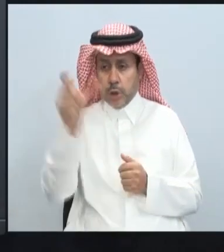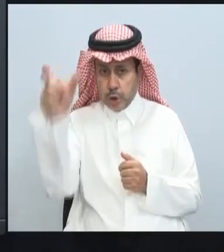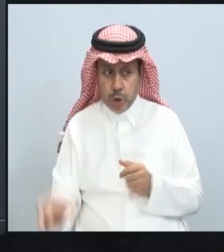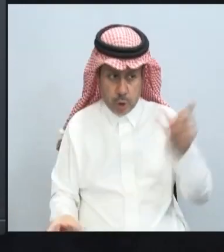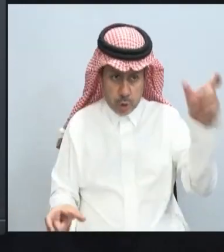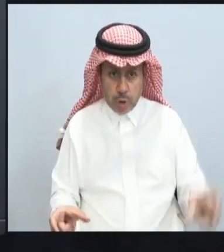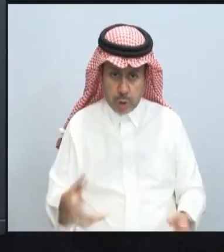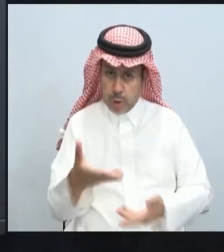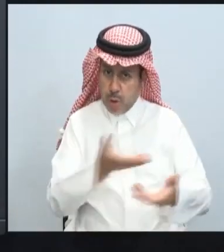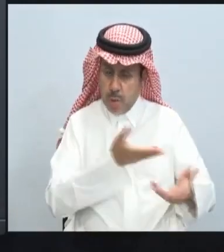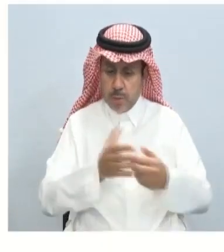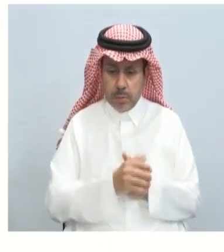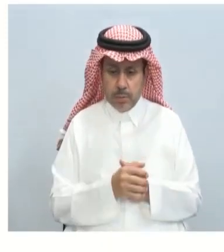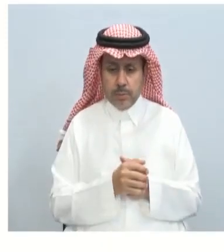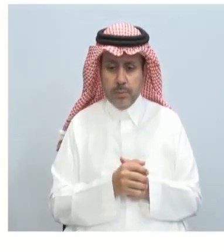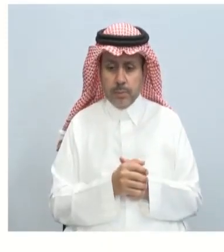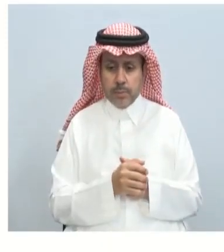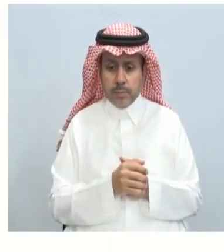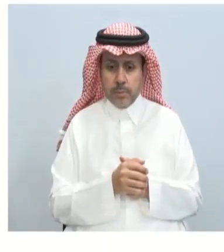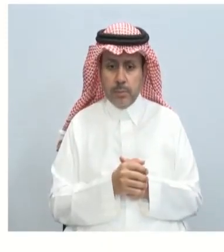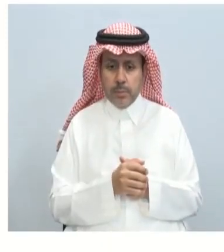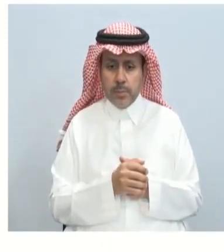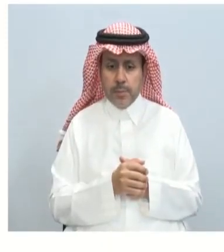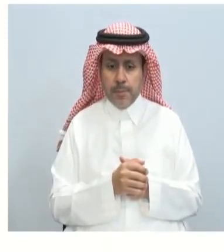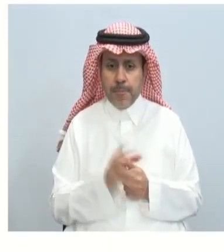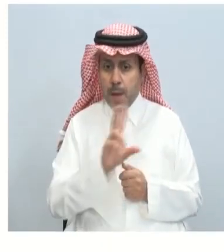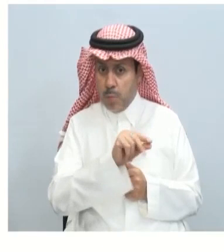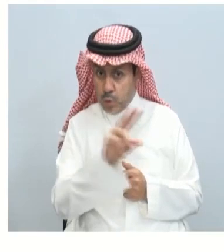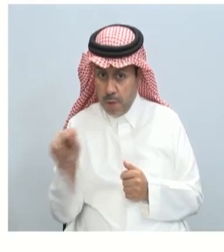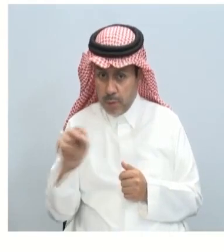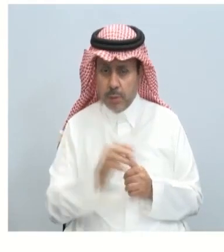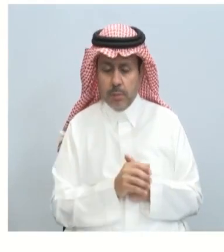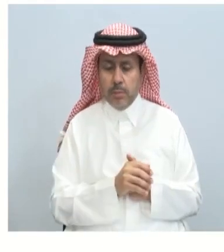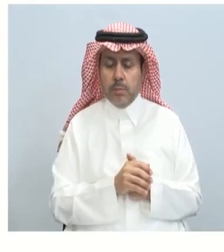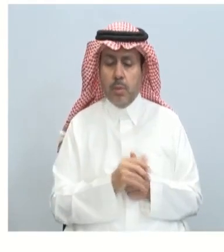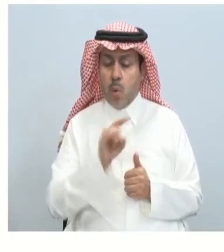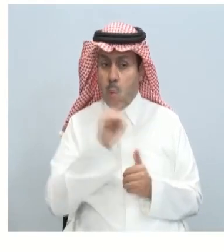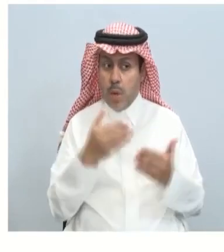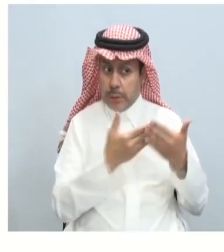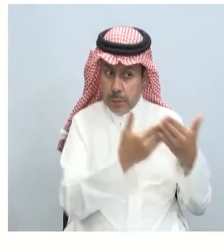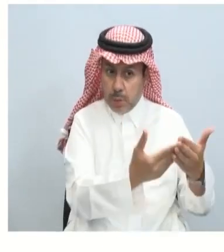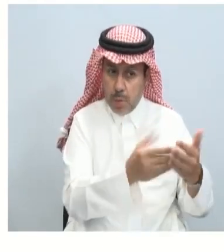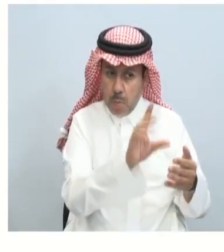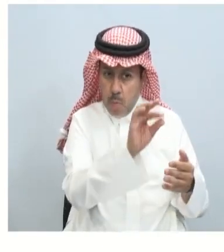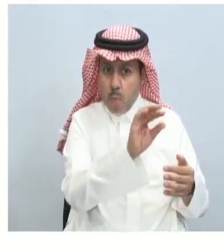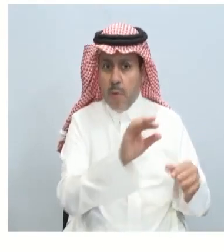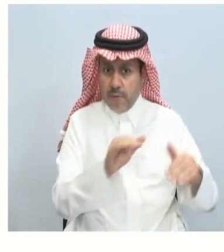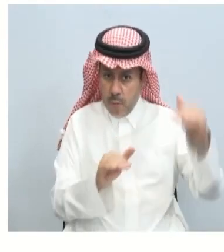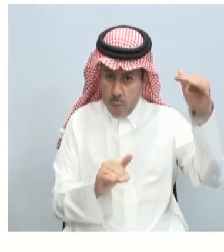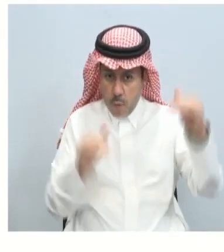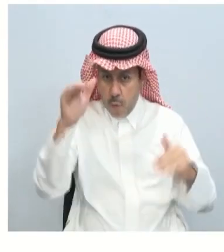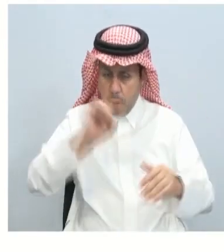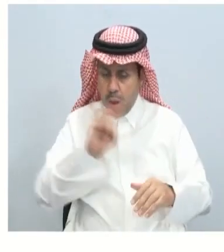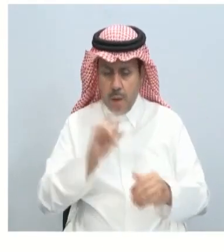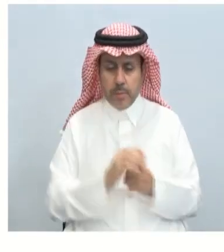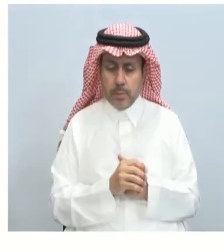فيما بينهم وعلى قدم المساواه ولا تمنحهم اي ميزات في مواجهه بعضهم